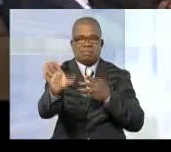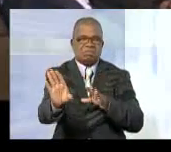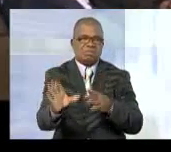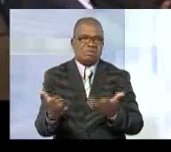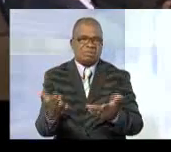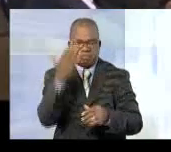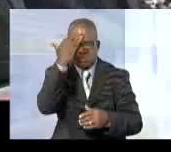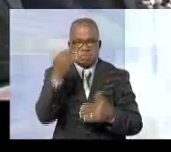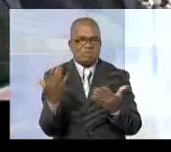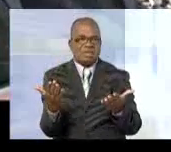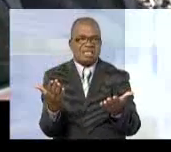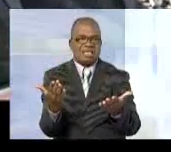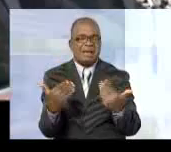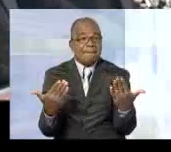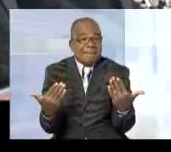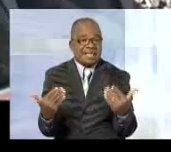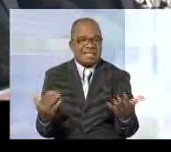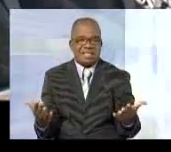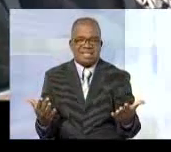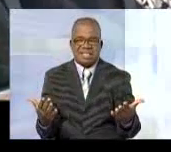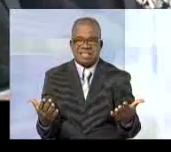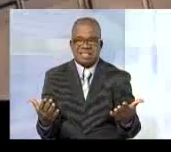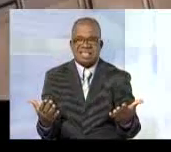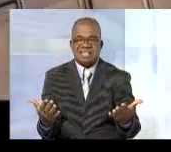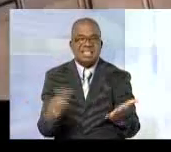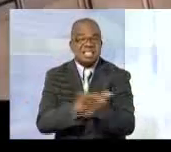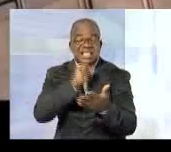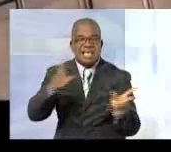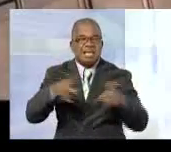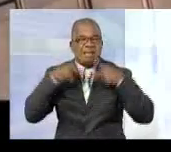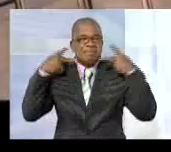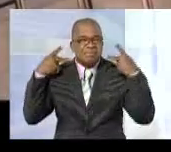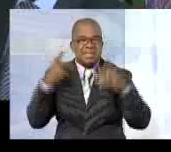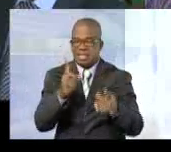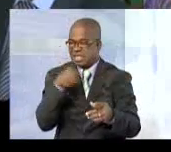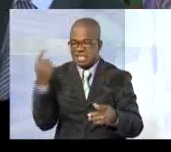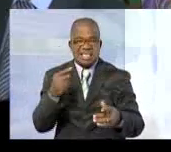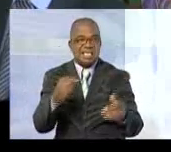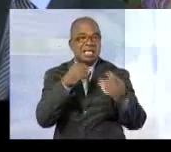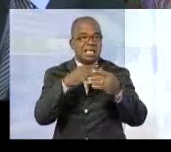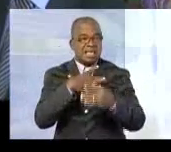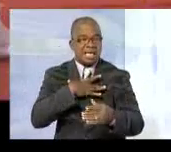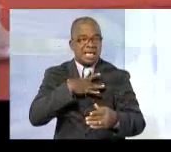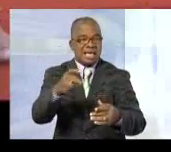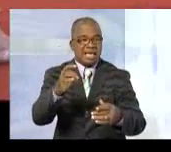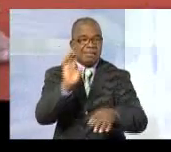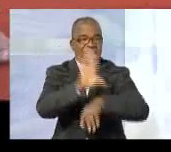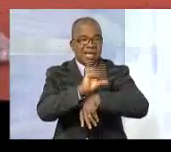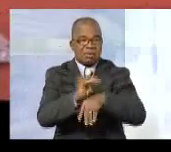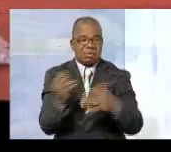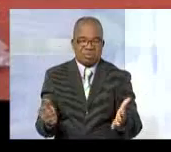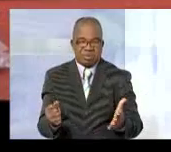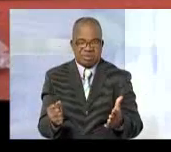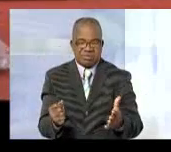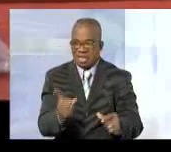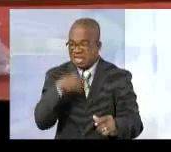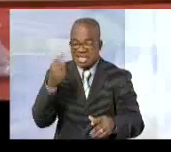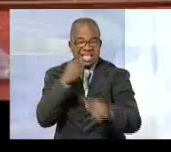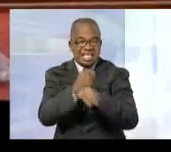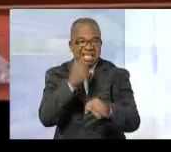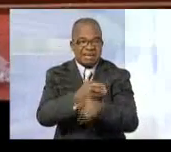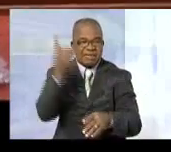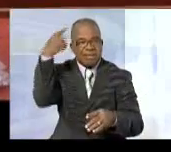Mata, l'archevêque d'Abidjan a exhorté l'Assemblée à ne pas perdre confiance en Dieu. Il a aussi lancé un